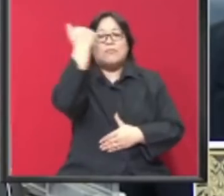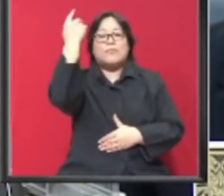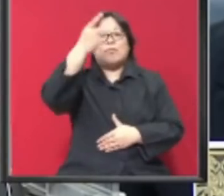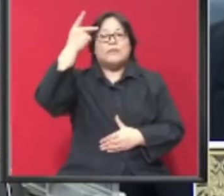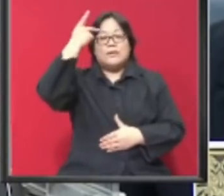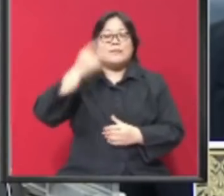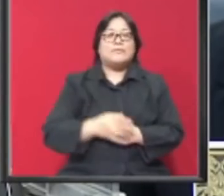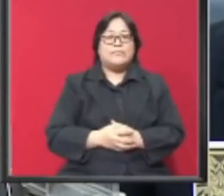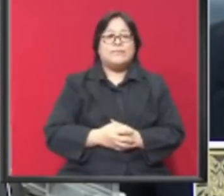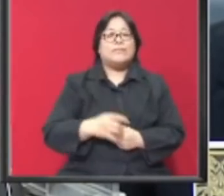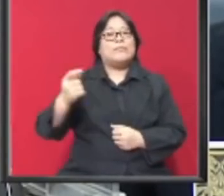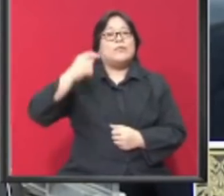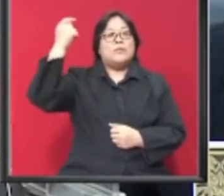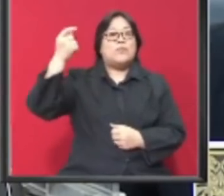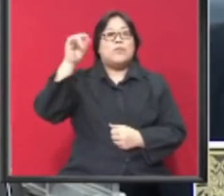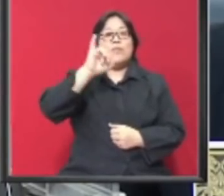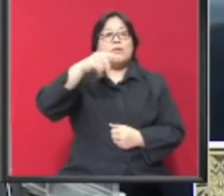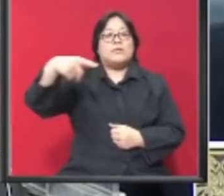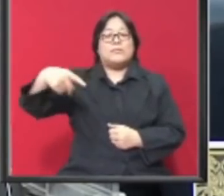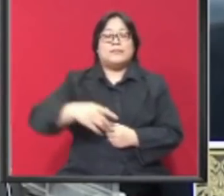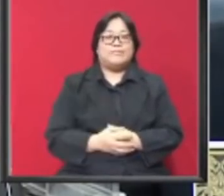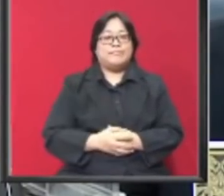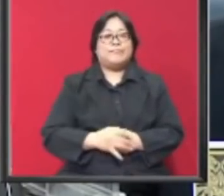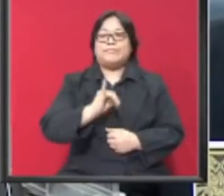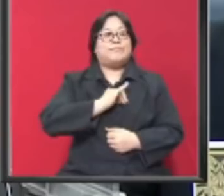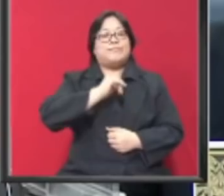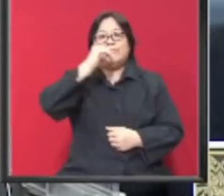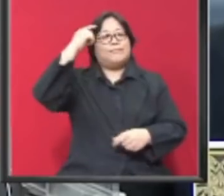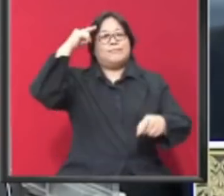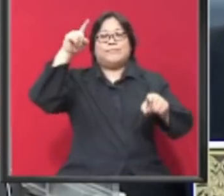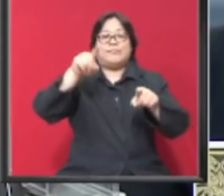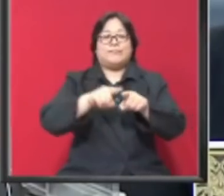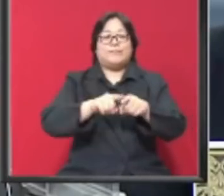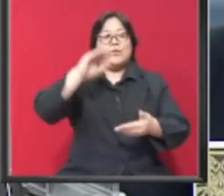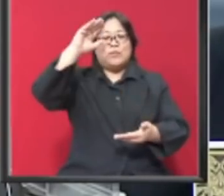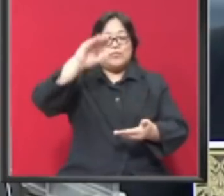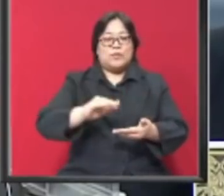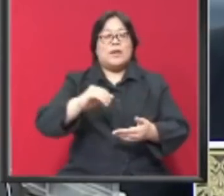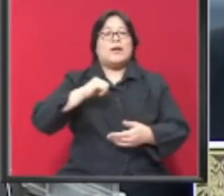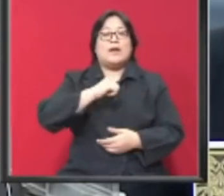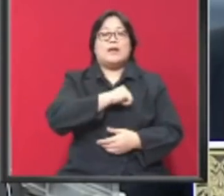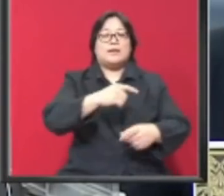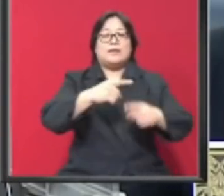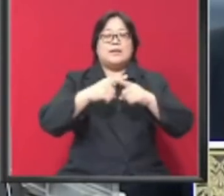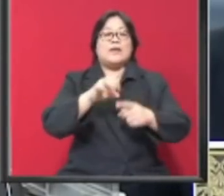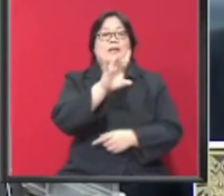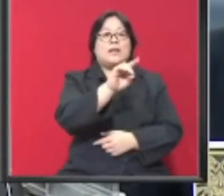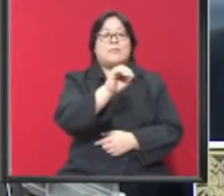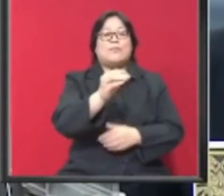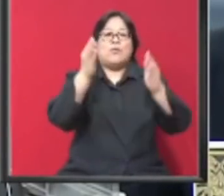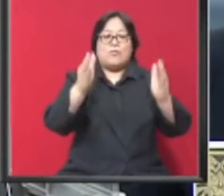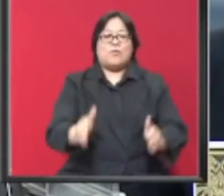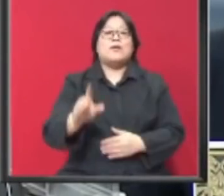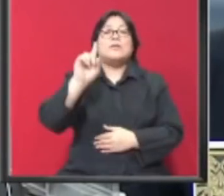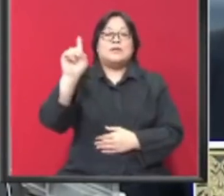politik tanya di betul saya tidak bersetuju dengan mengurangi dewan kepada 80